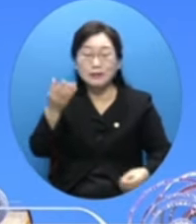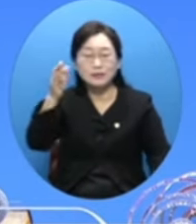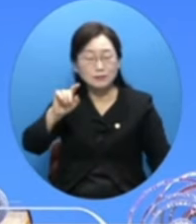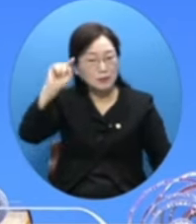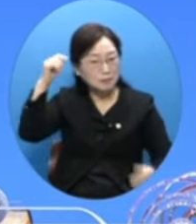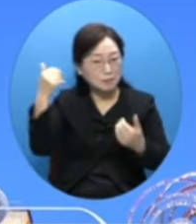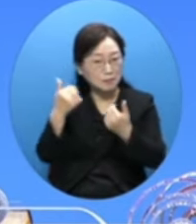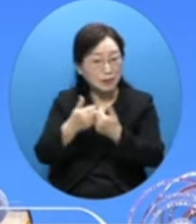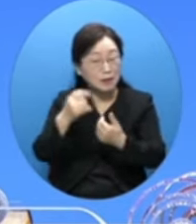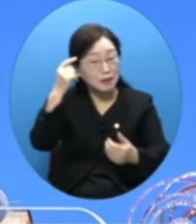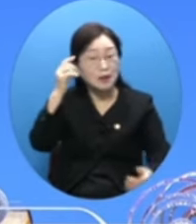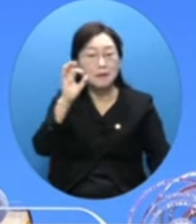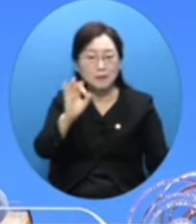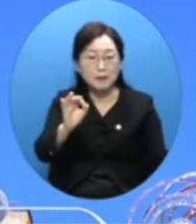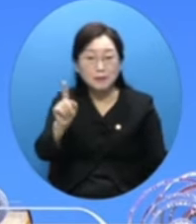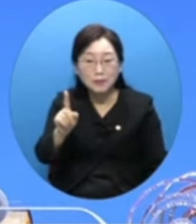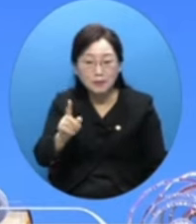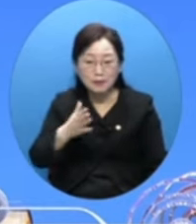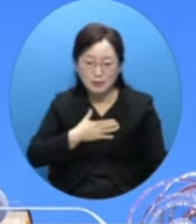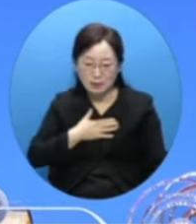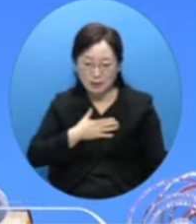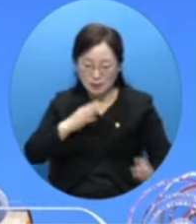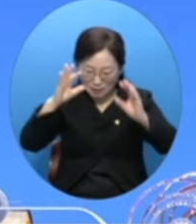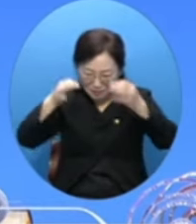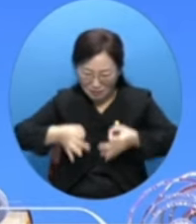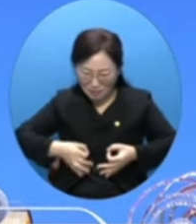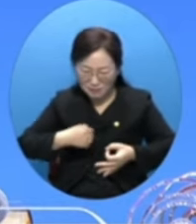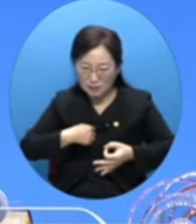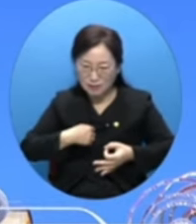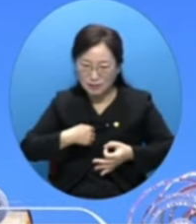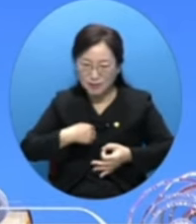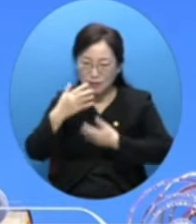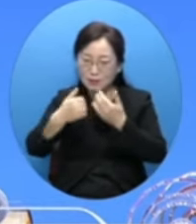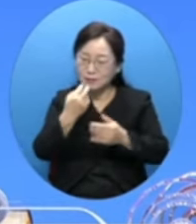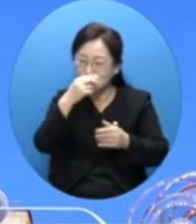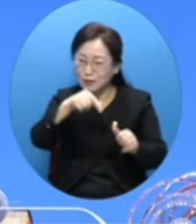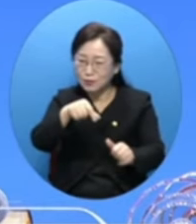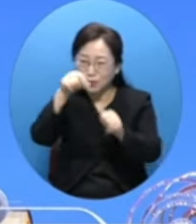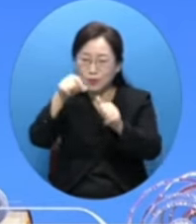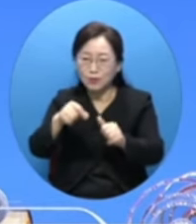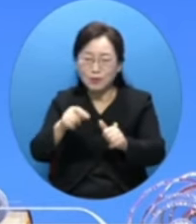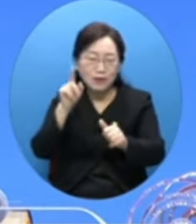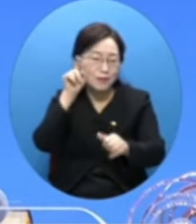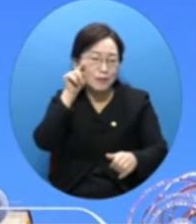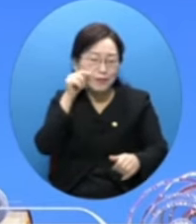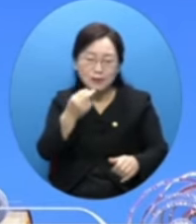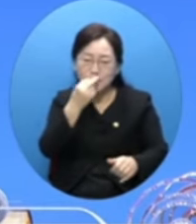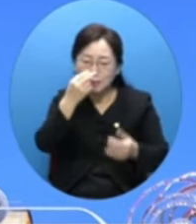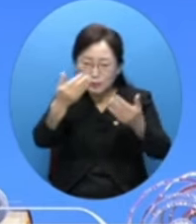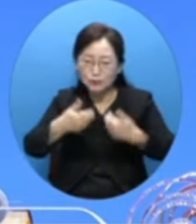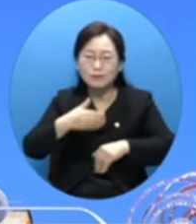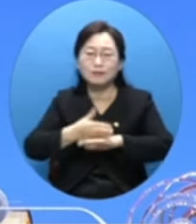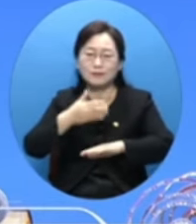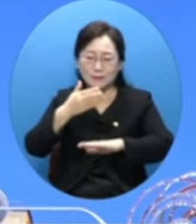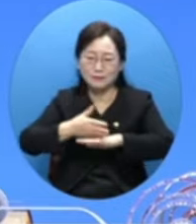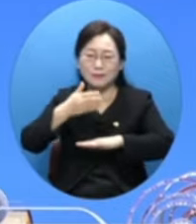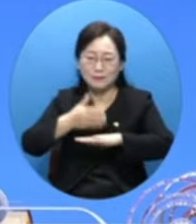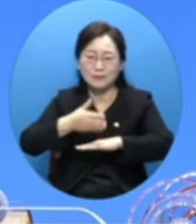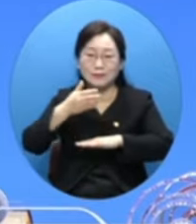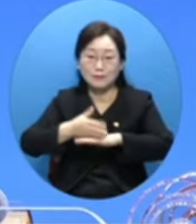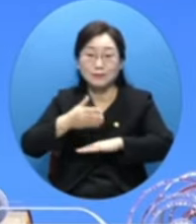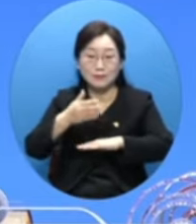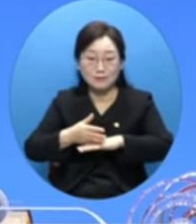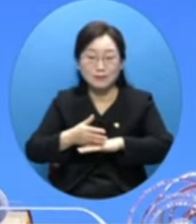생각해서 나 같은 사람을 하나님이 살려주셔서 날마다 새 생명 주니 감사합니다. 감사합니다. 감사할